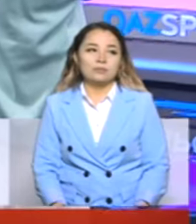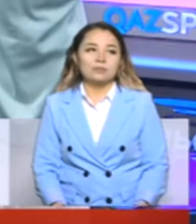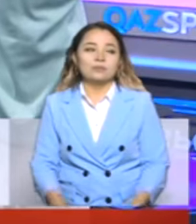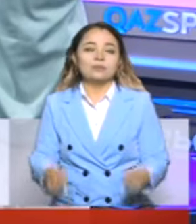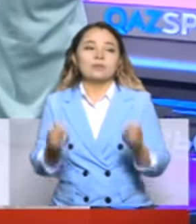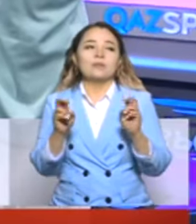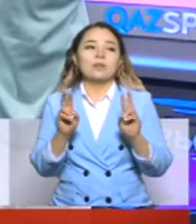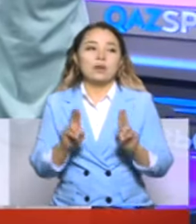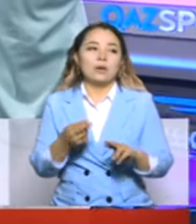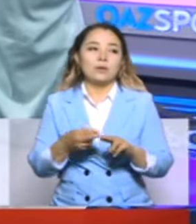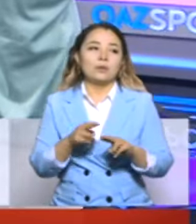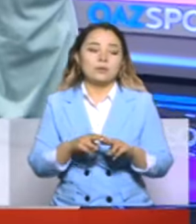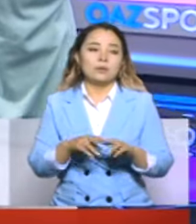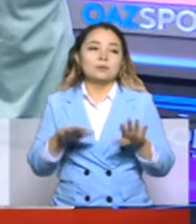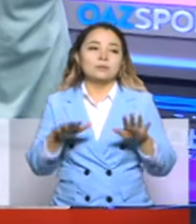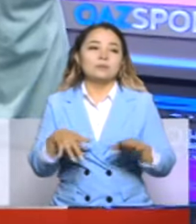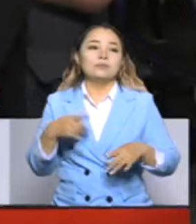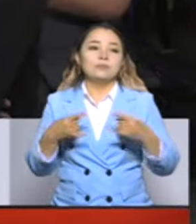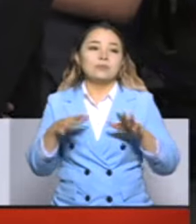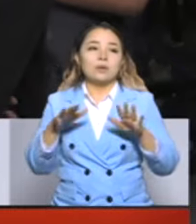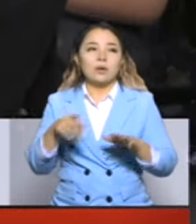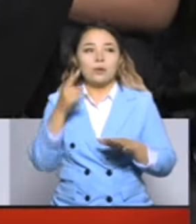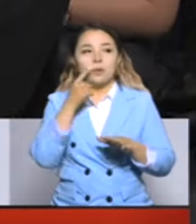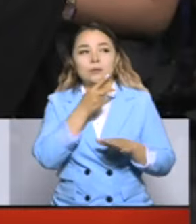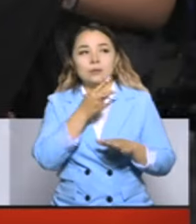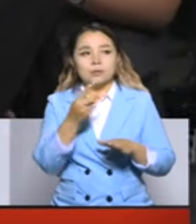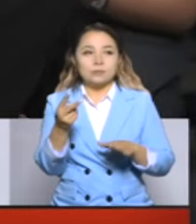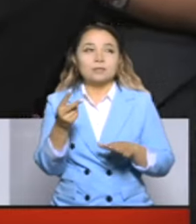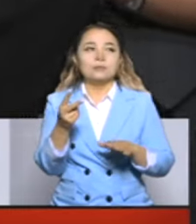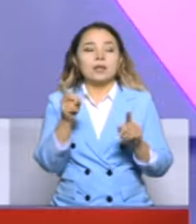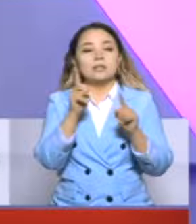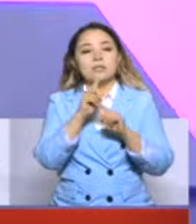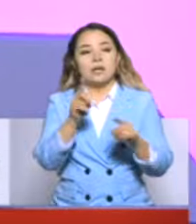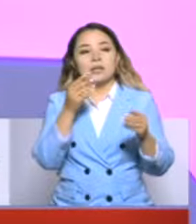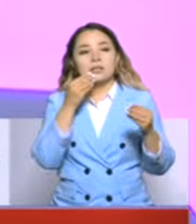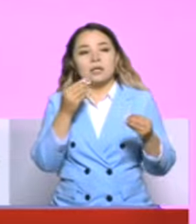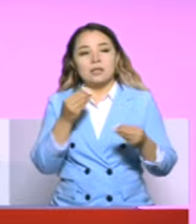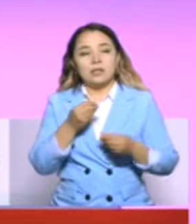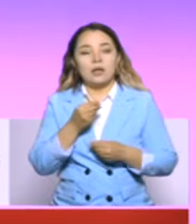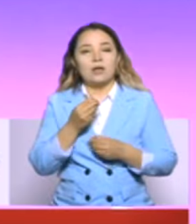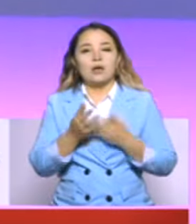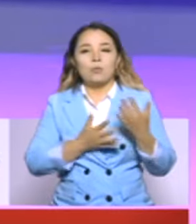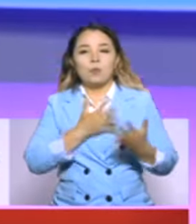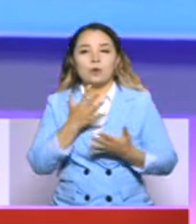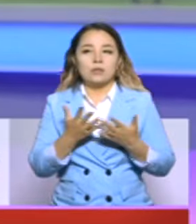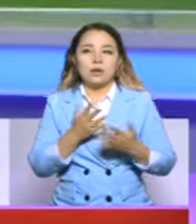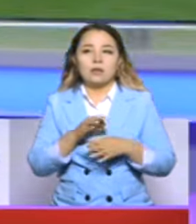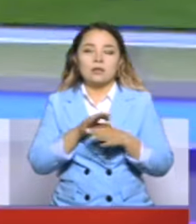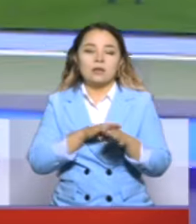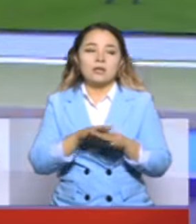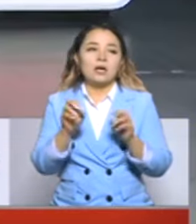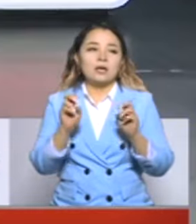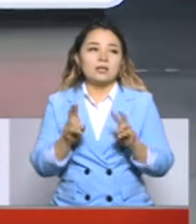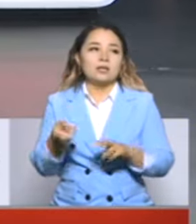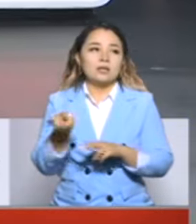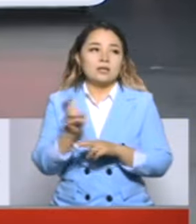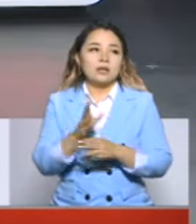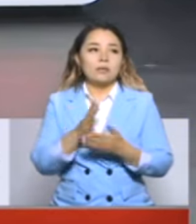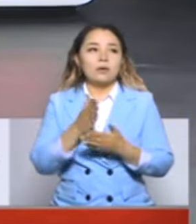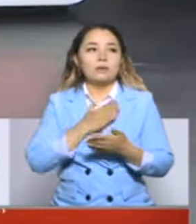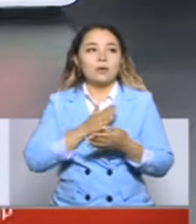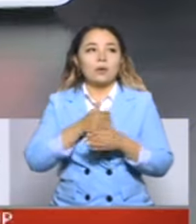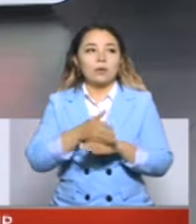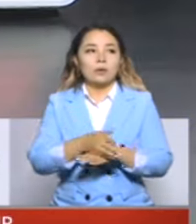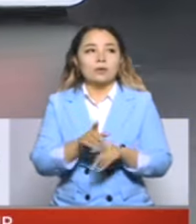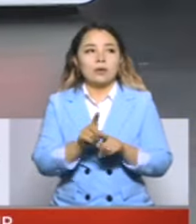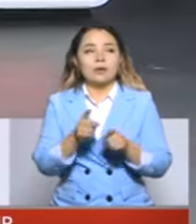Арнайы осы студиялардың өз көзімен көріп, ерекше әсермен эмоция алып қайтуға арнайы келдім. Қазір біздің